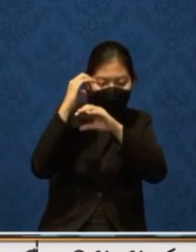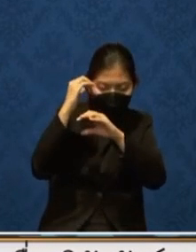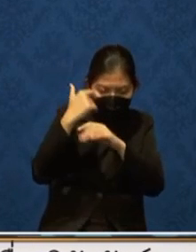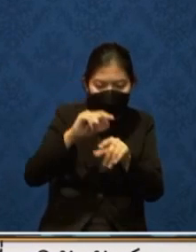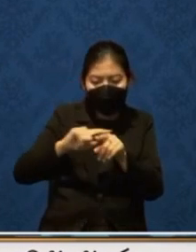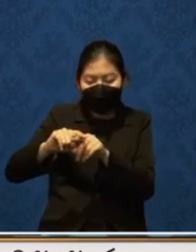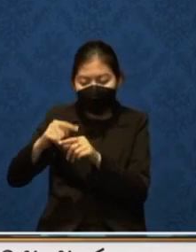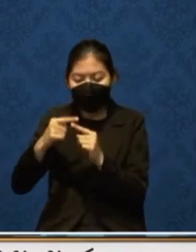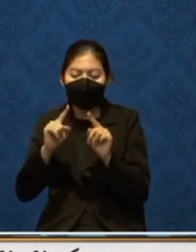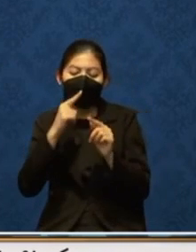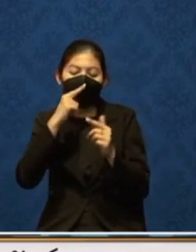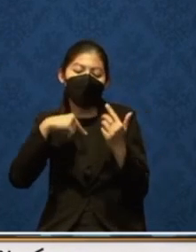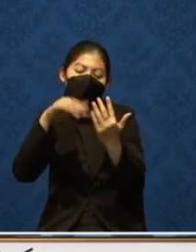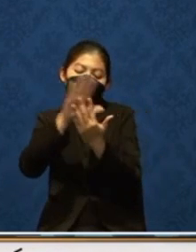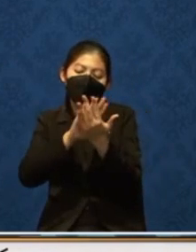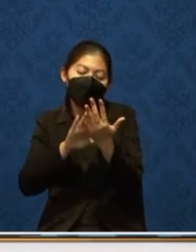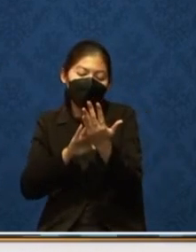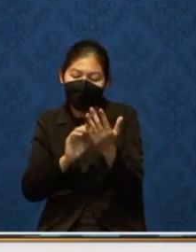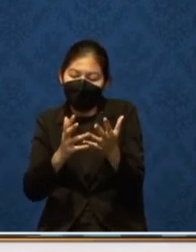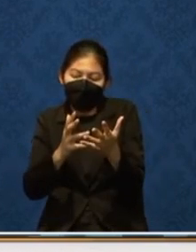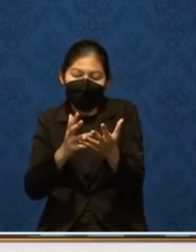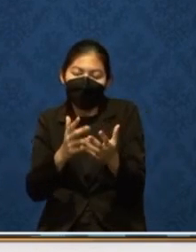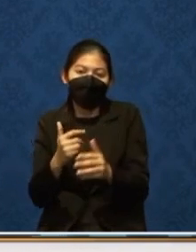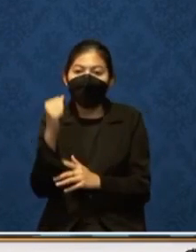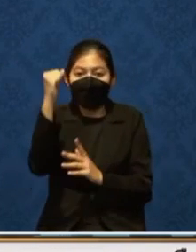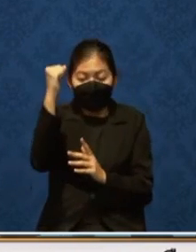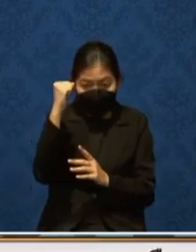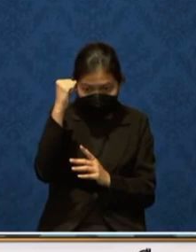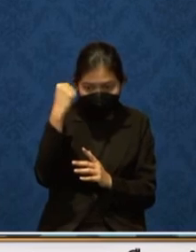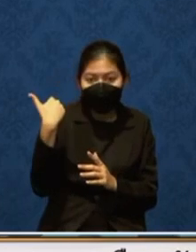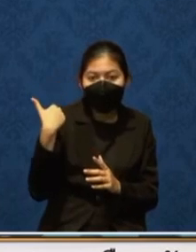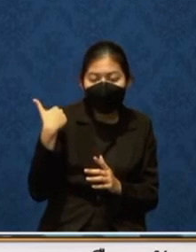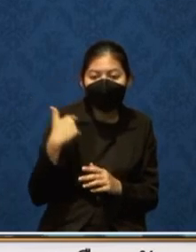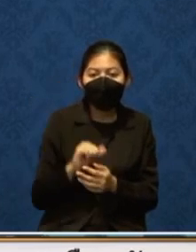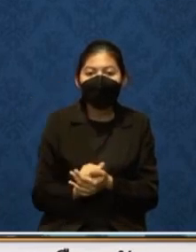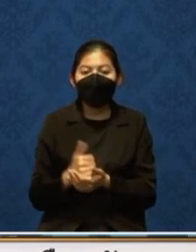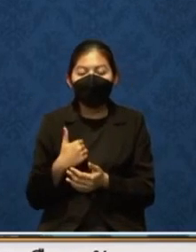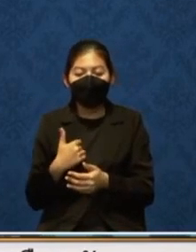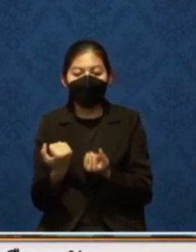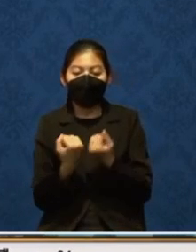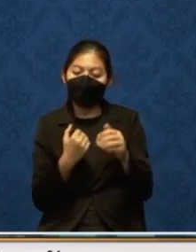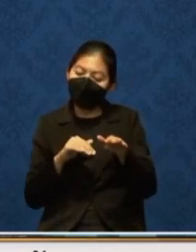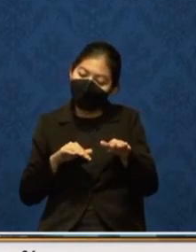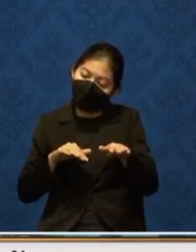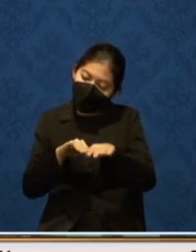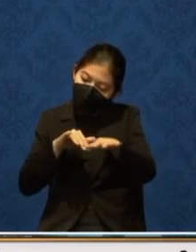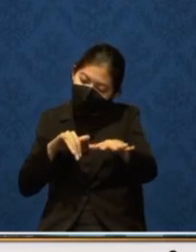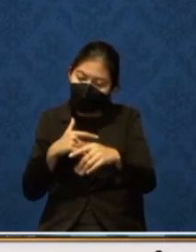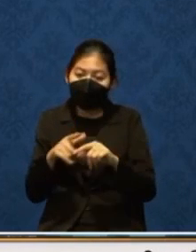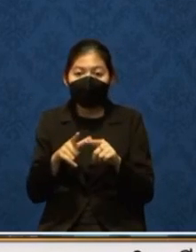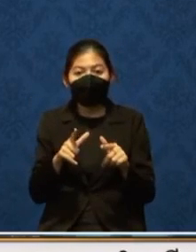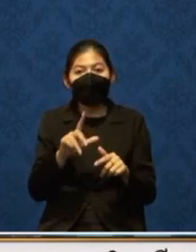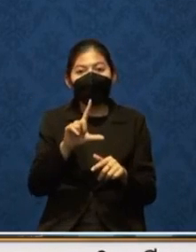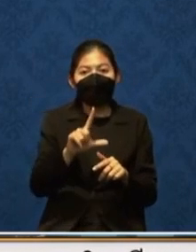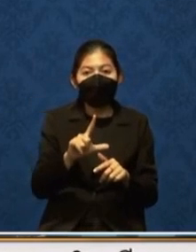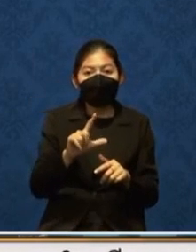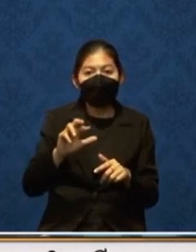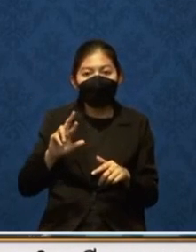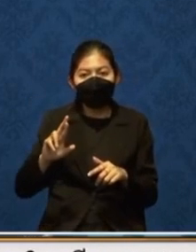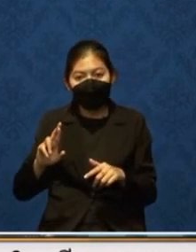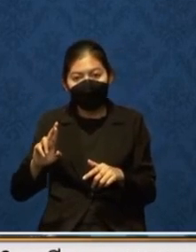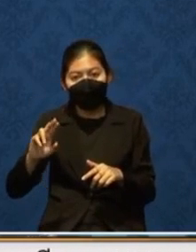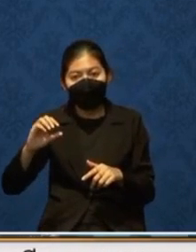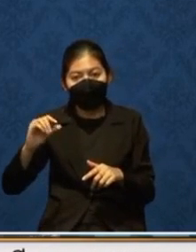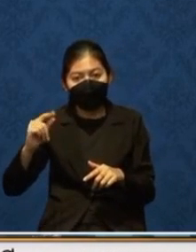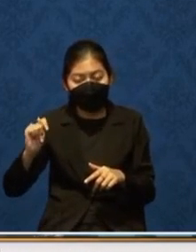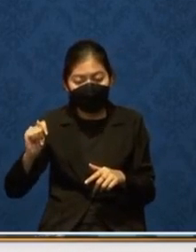แต่ปเทศไยแบไม่มีเลยครับ มันตองมรถเมคนนี้พอคนใช้เยอะขึ้นกอัเกรดใหเประบบทใหญ่ขึ้นเป็ LRT BRT หรอเปลกษณะแบบ